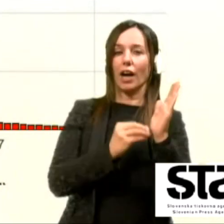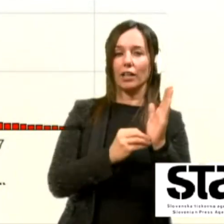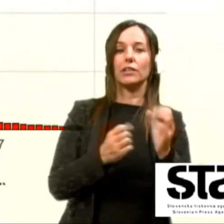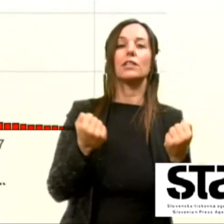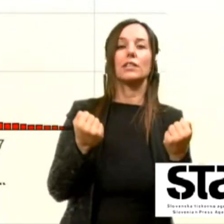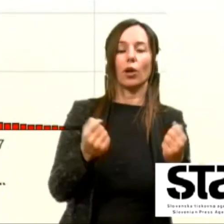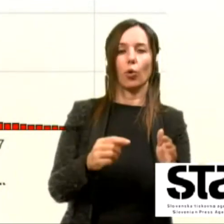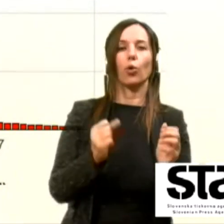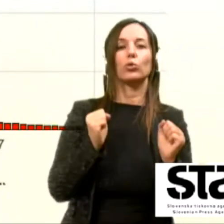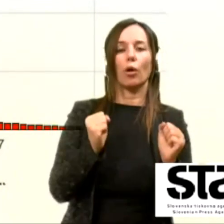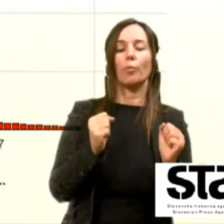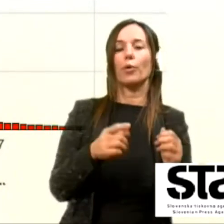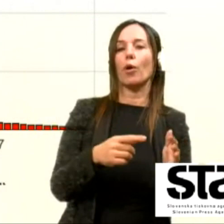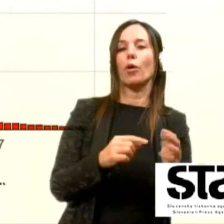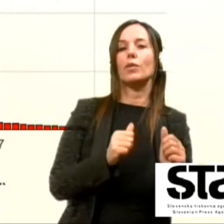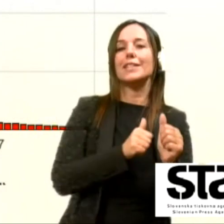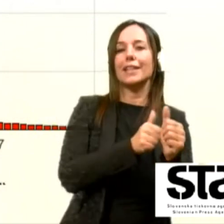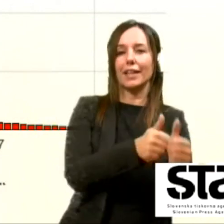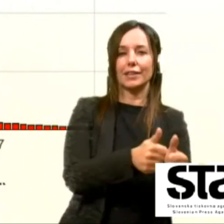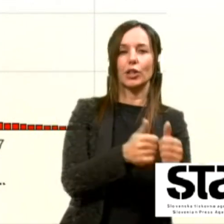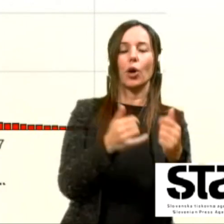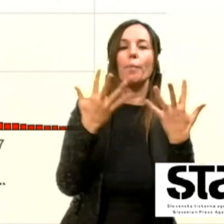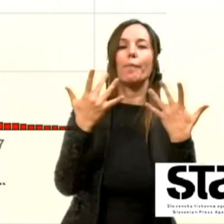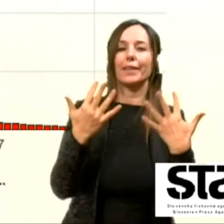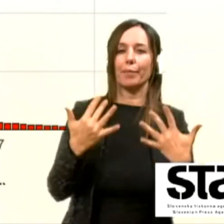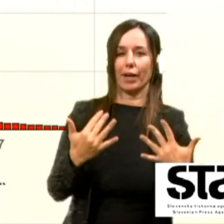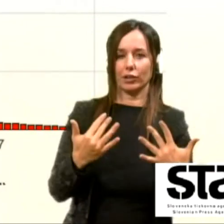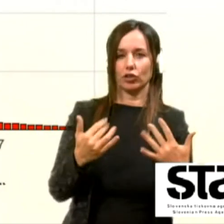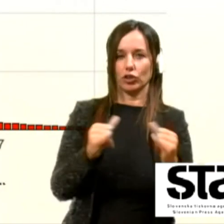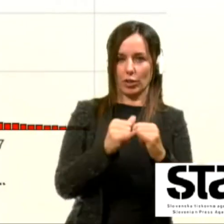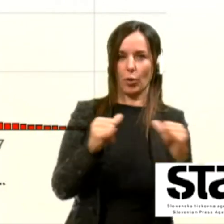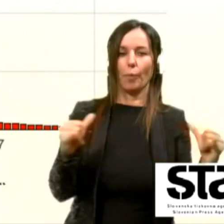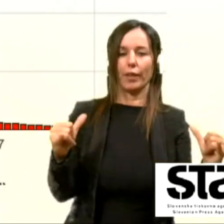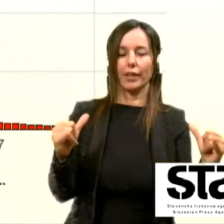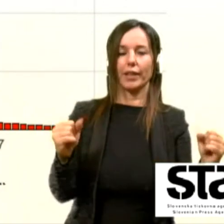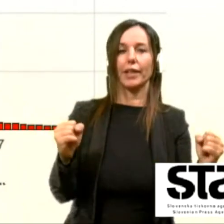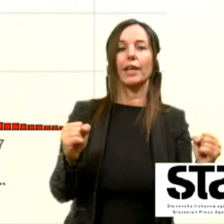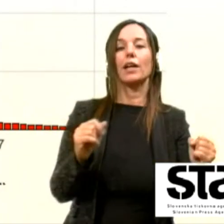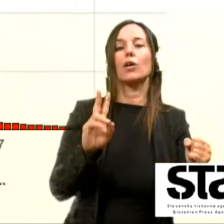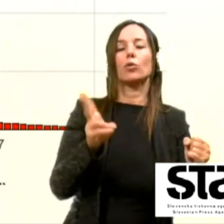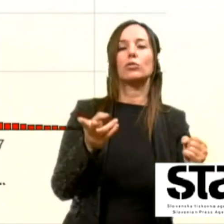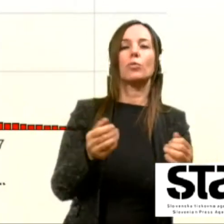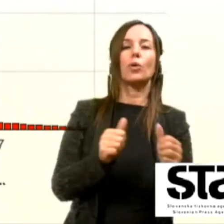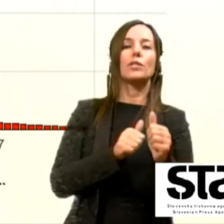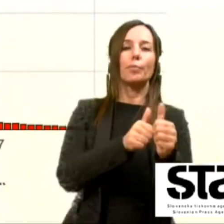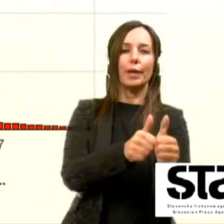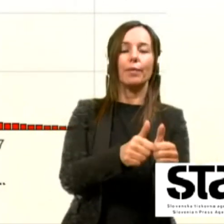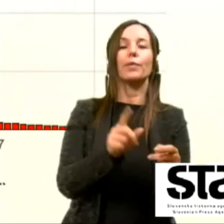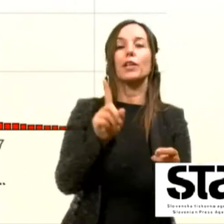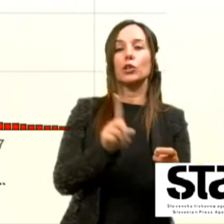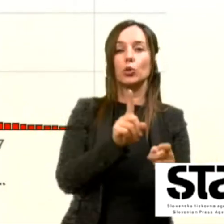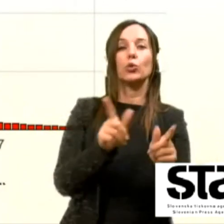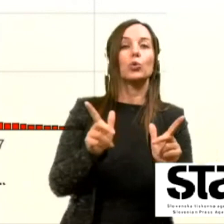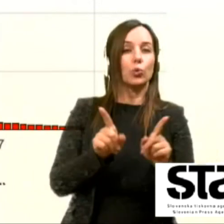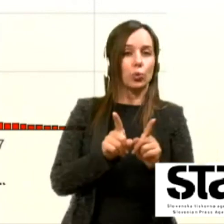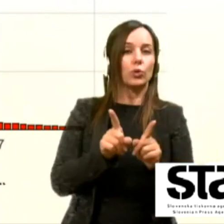zelo dobro sledijo matematičnemu modelu, po katerem smo spremljali in pričakovali,